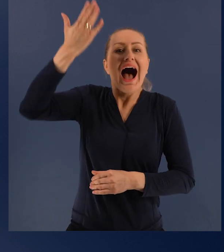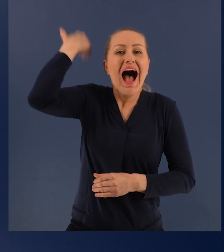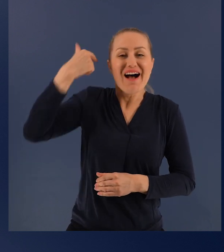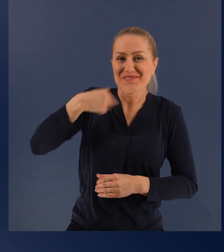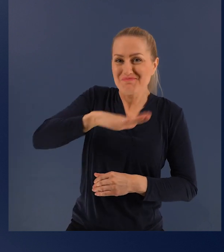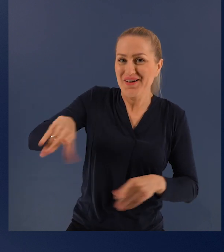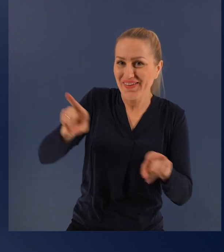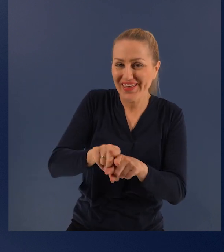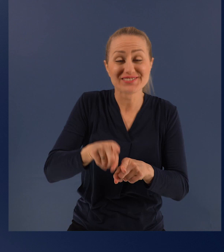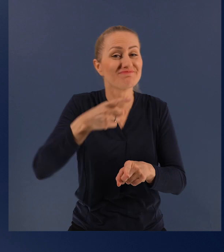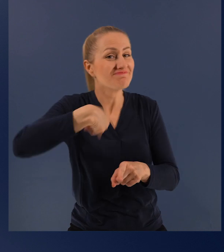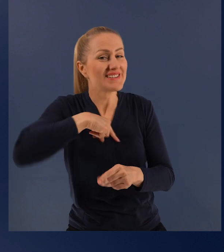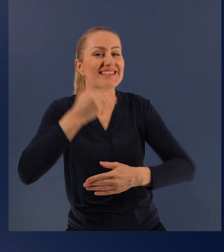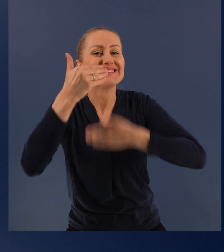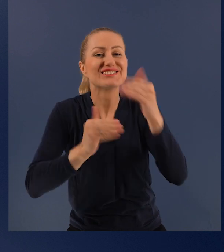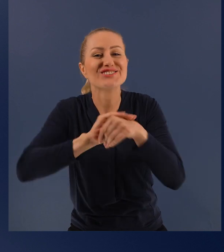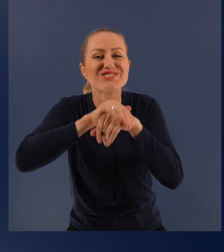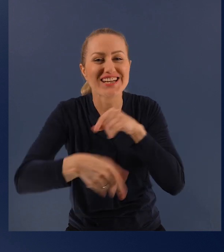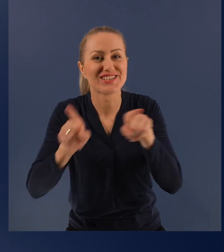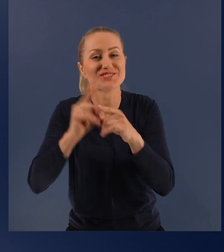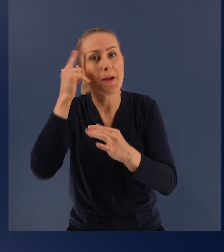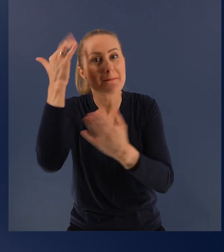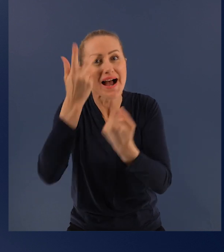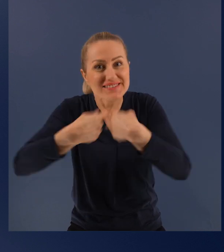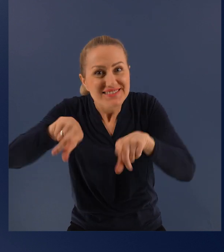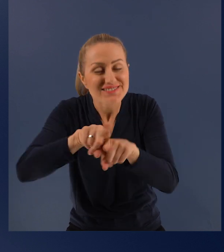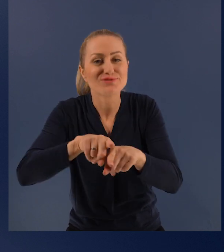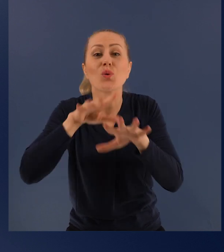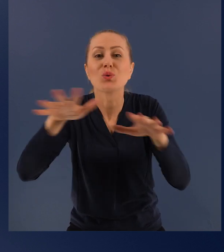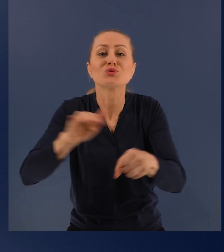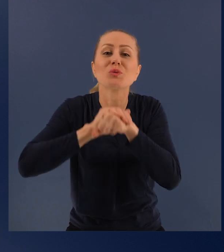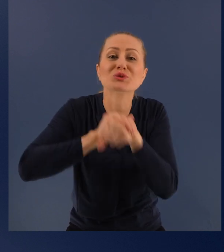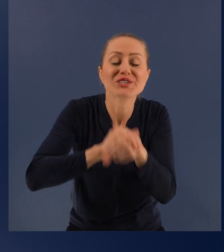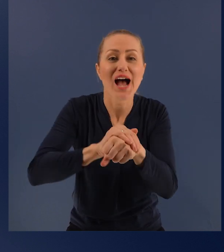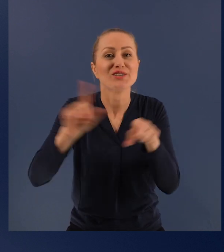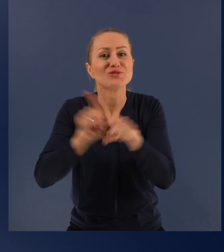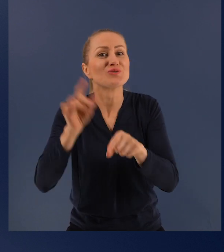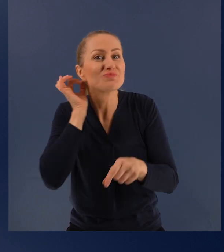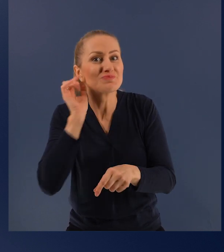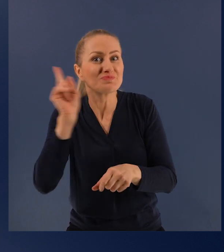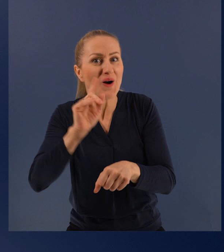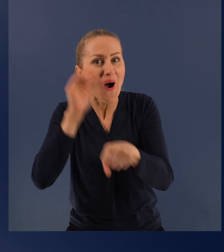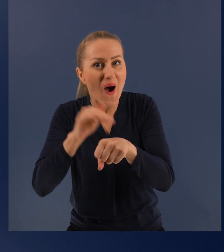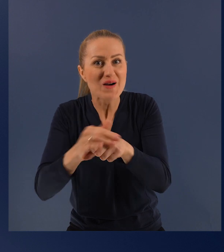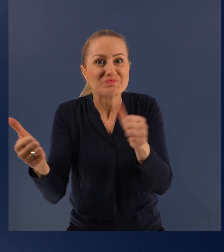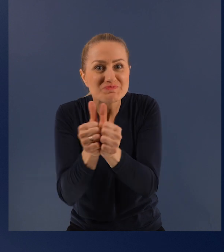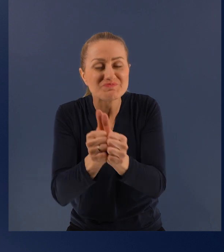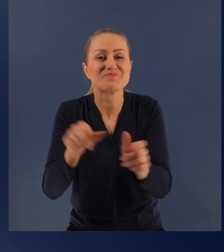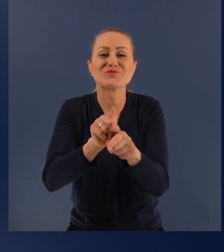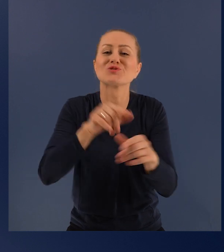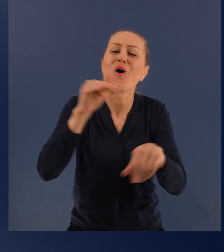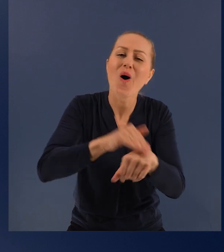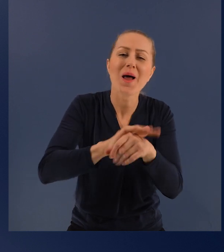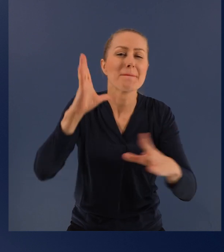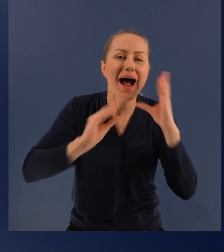dzieciństwo. Życzymy wam szczęścia i spełnienia marzeń, wielu serdecznych przyjaciół oraz koleżanek i kolegów, dobrej zabawy